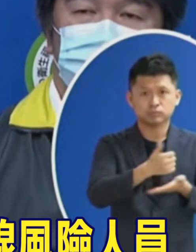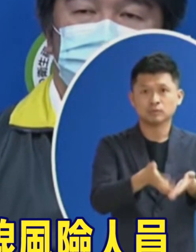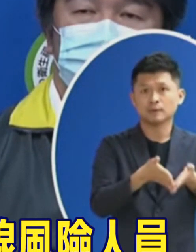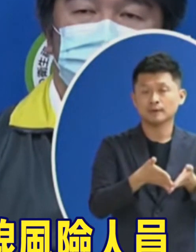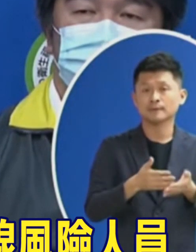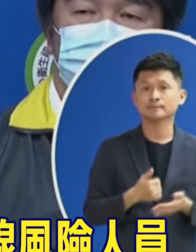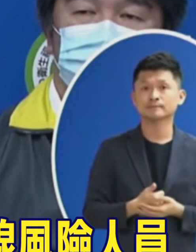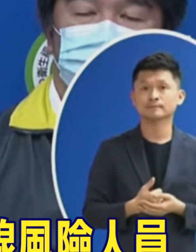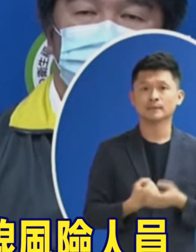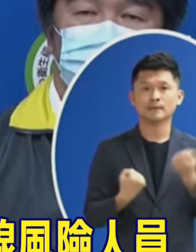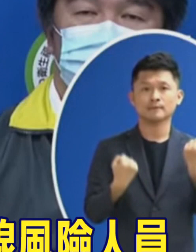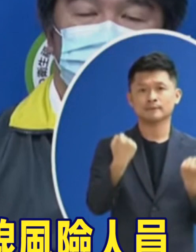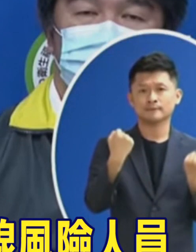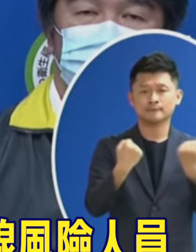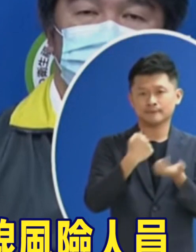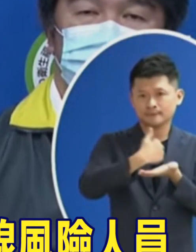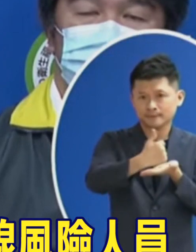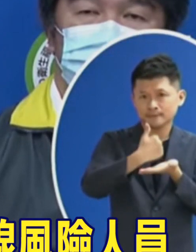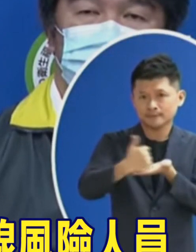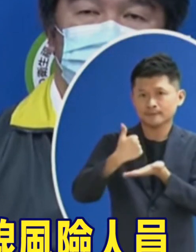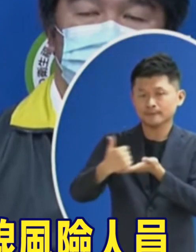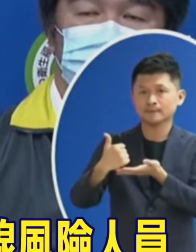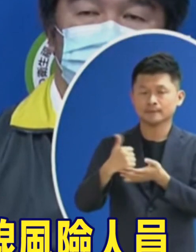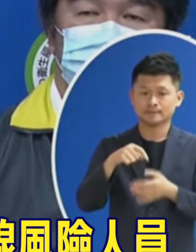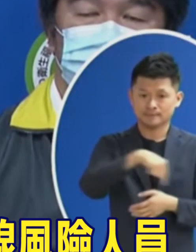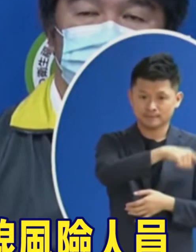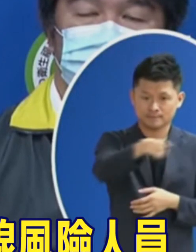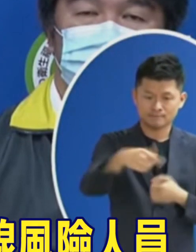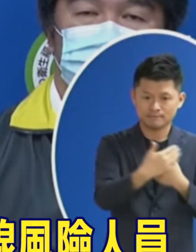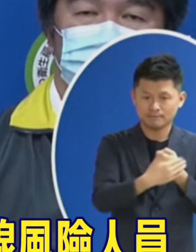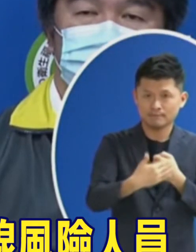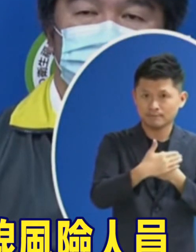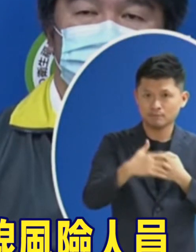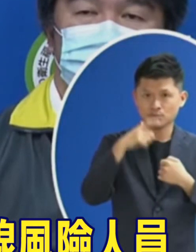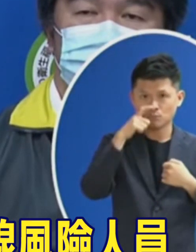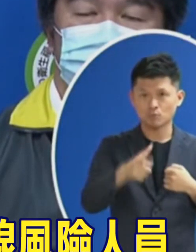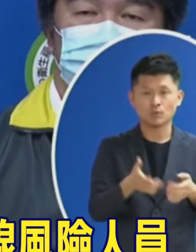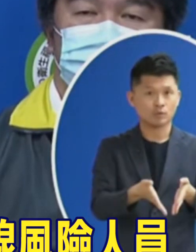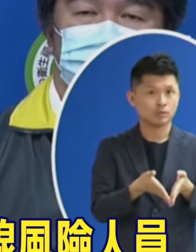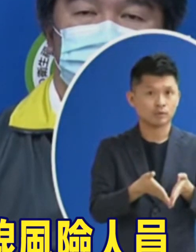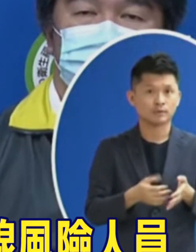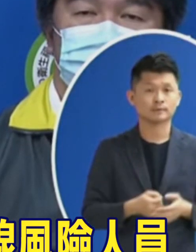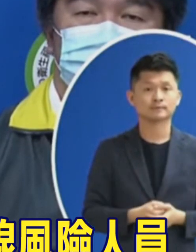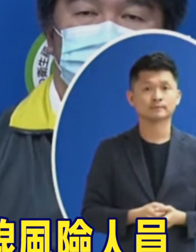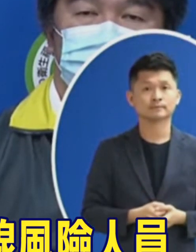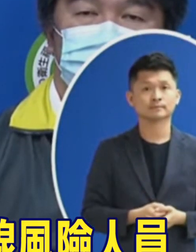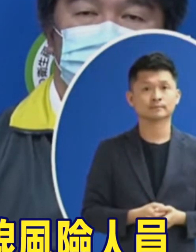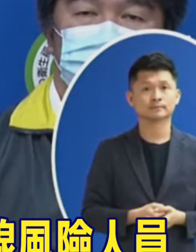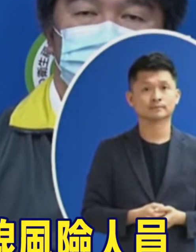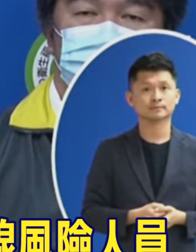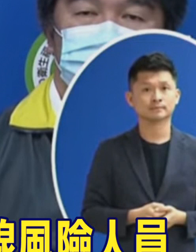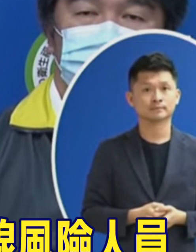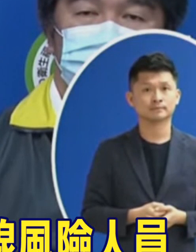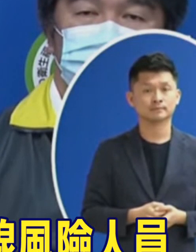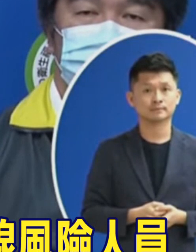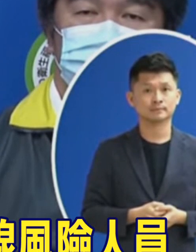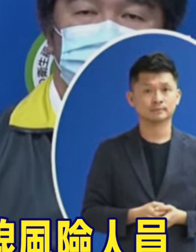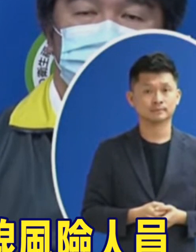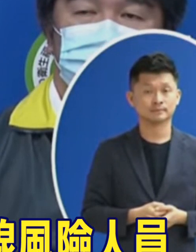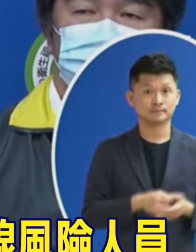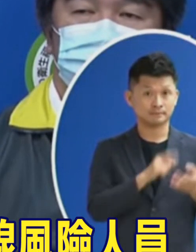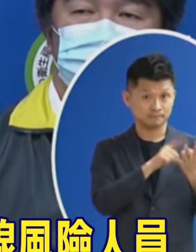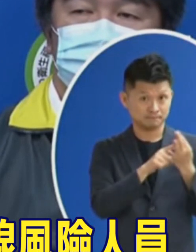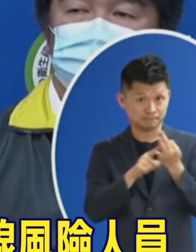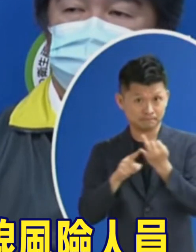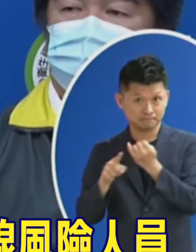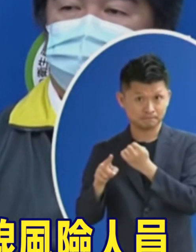运送的人员都需要做适当的保护，那才能够让整个的好的人